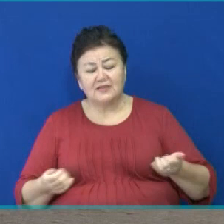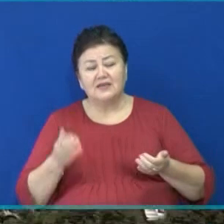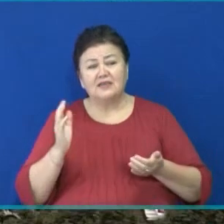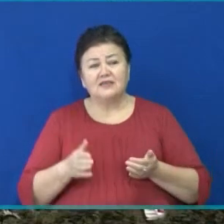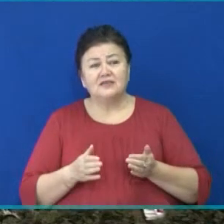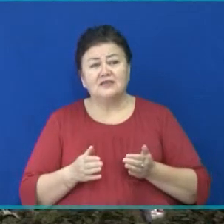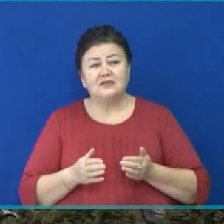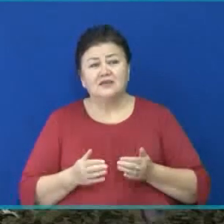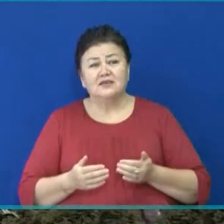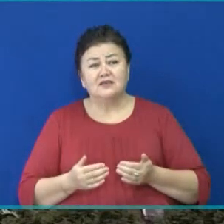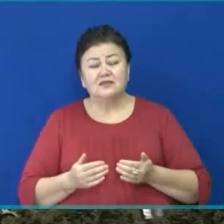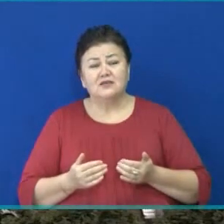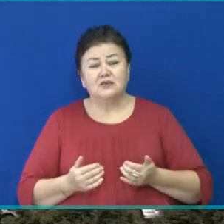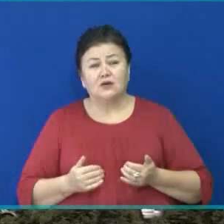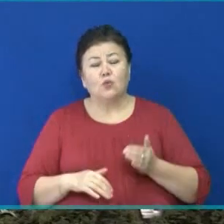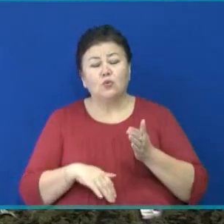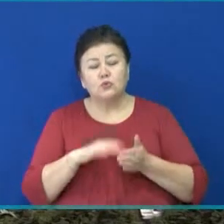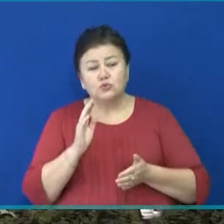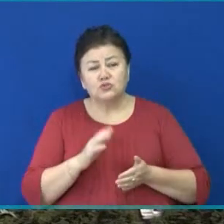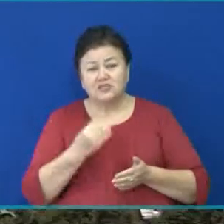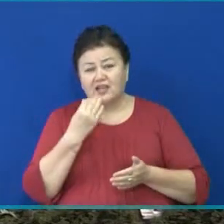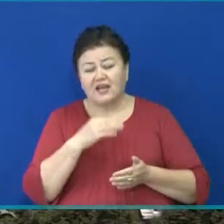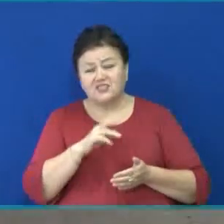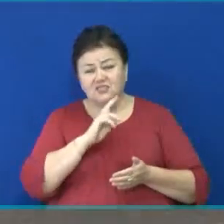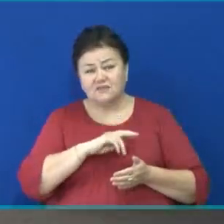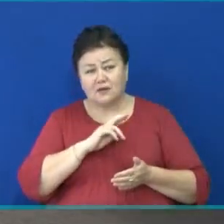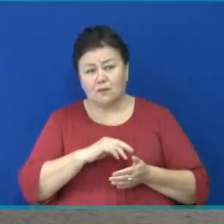азайтып, қызмет көрсету сапасын арттыруға